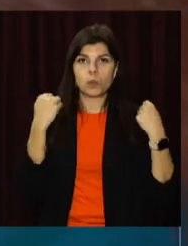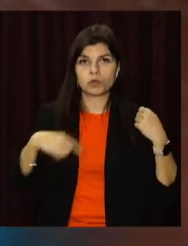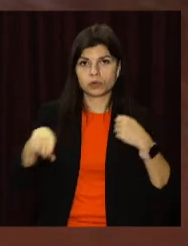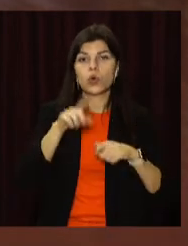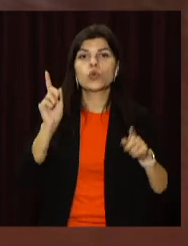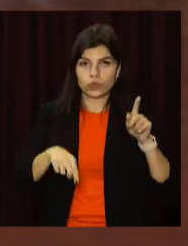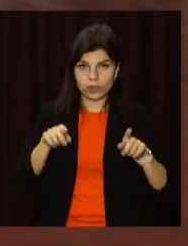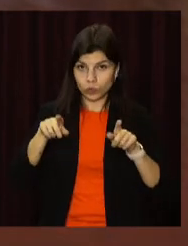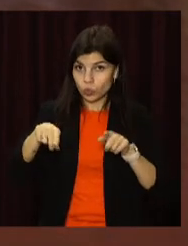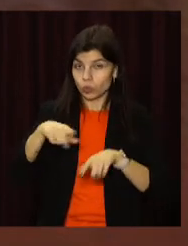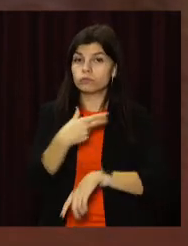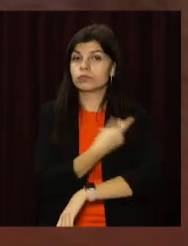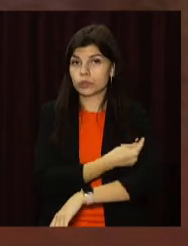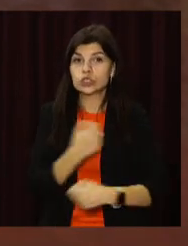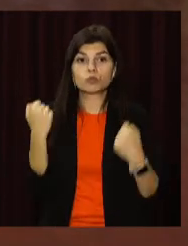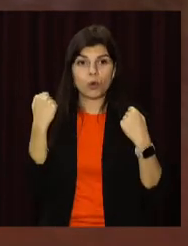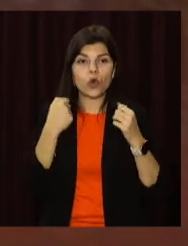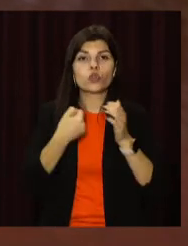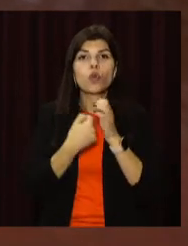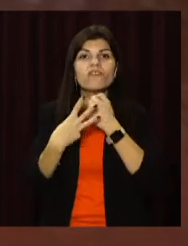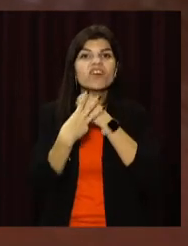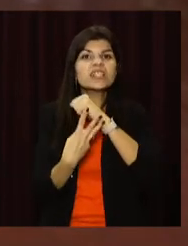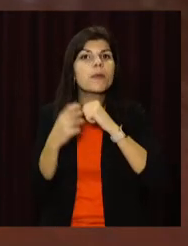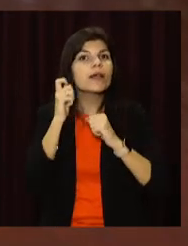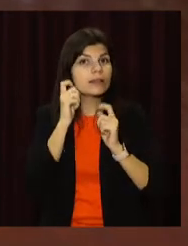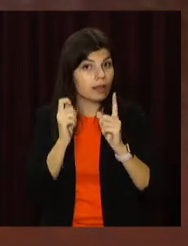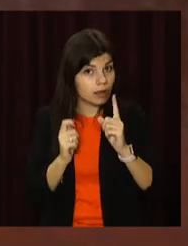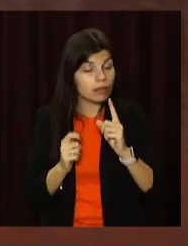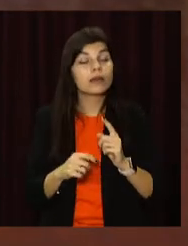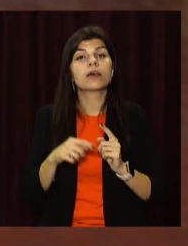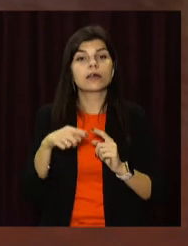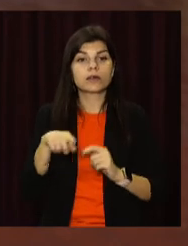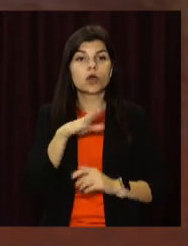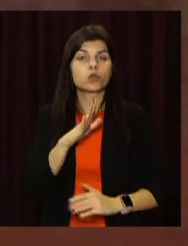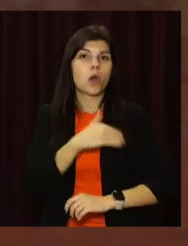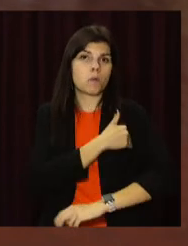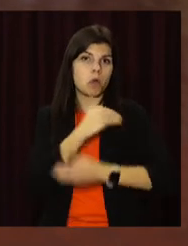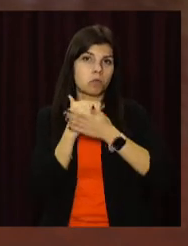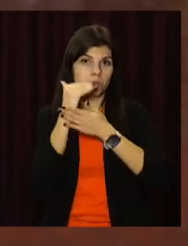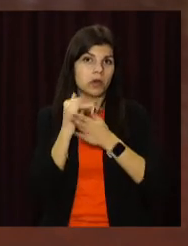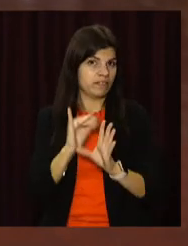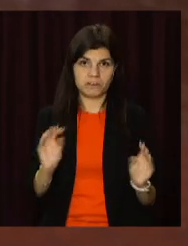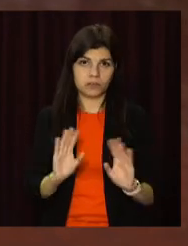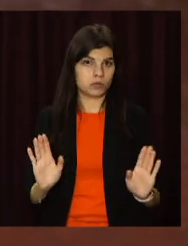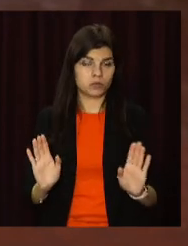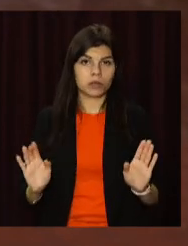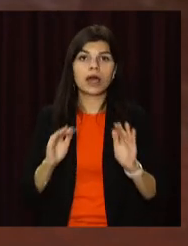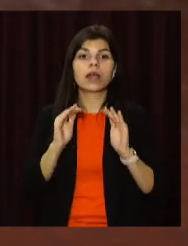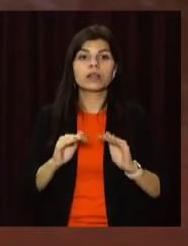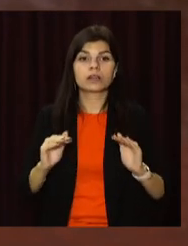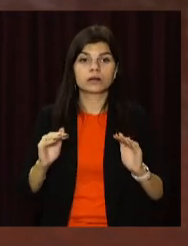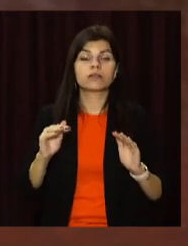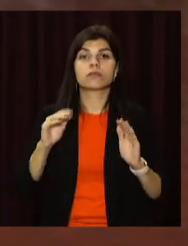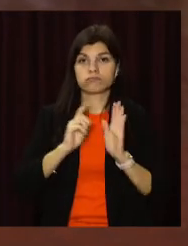тоже вакцинированы, спортсмены до 18 лет. И кроме поднятия температуры мы ничего не увидели. Дети входят в